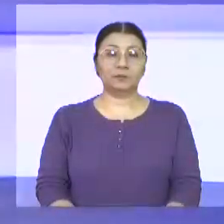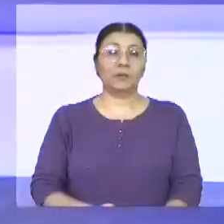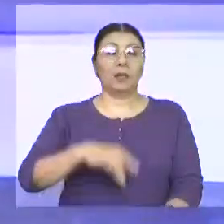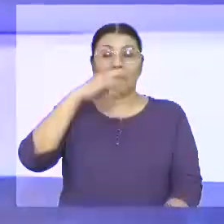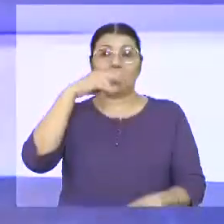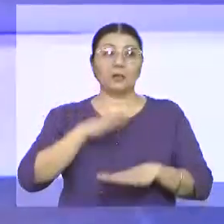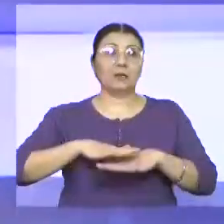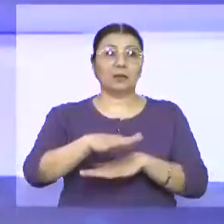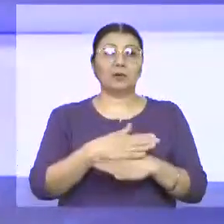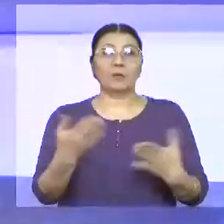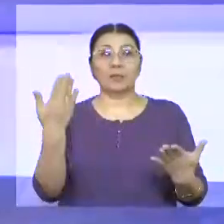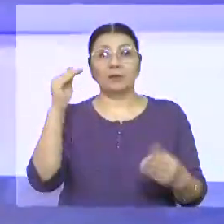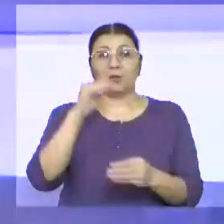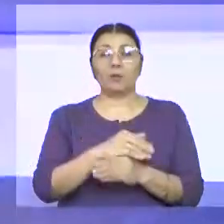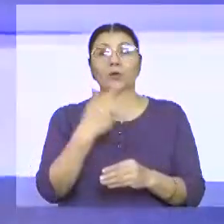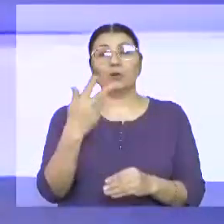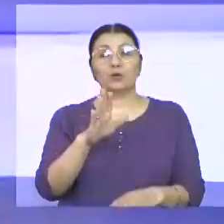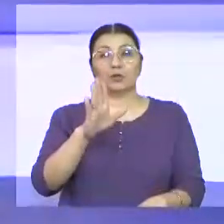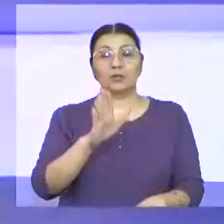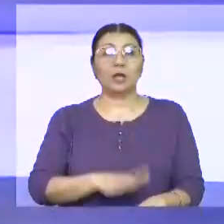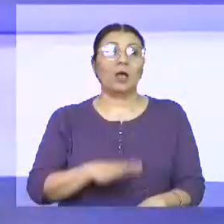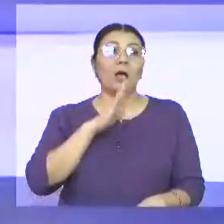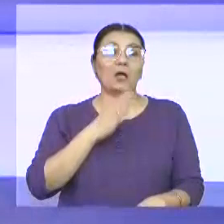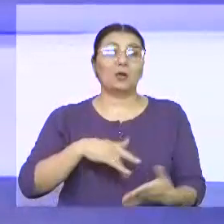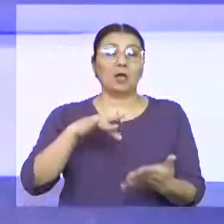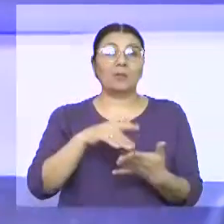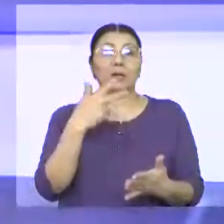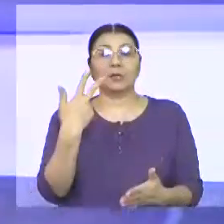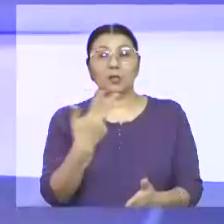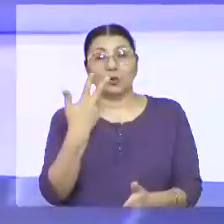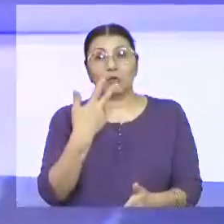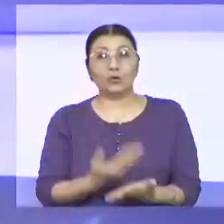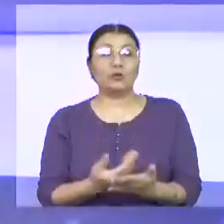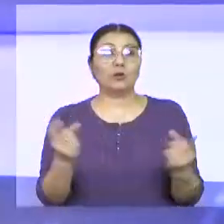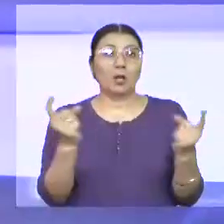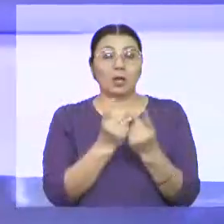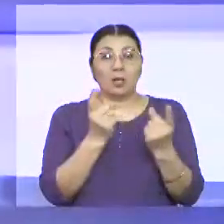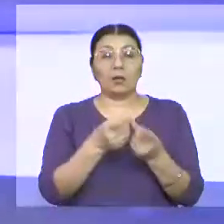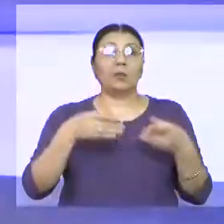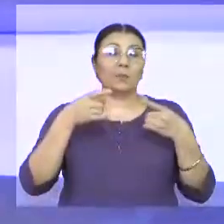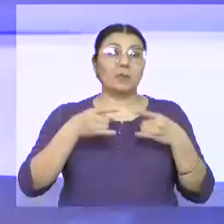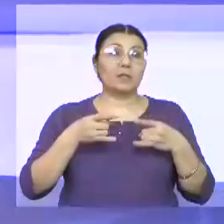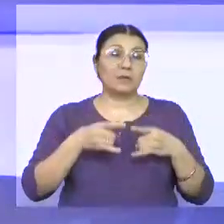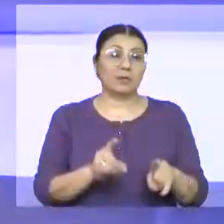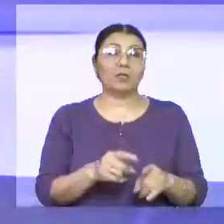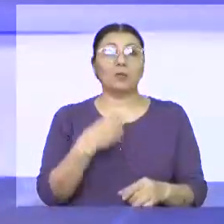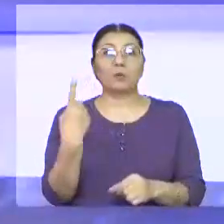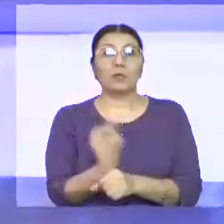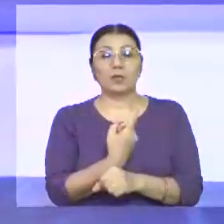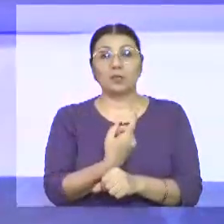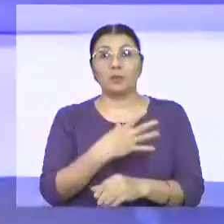Қазақ еліне плюс үш ару қаламызда үш ем дүниеге келді. Мұндай ерекше жайт облыстық перинаталдық орталықта биыл бірінші рет болып